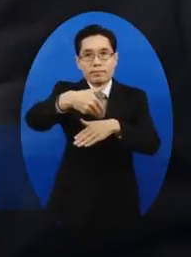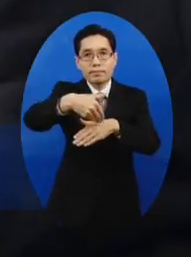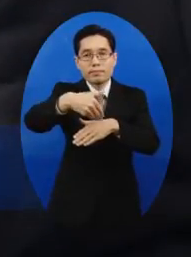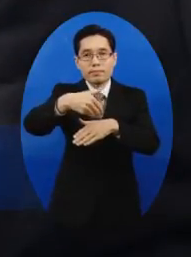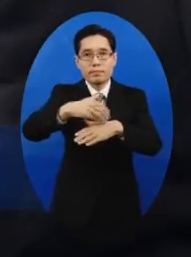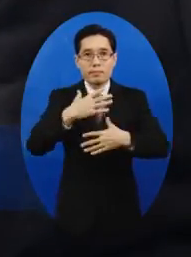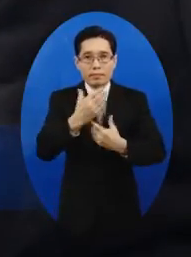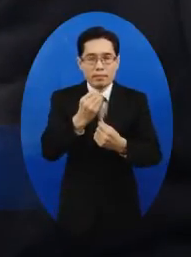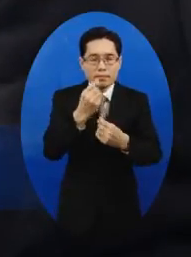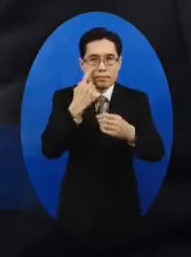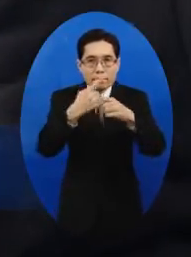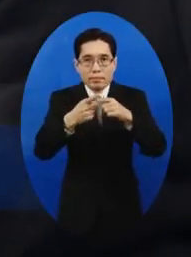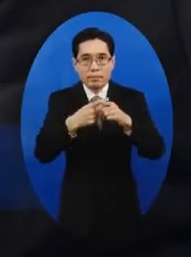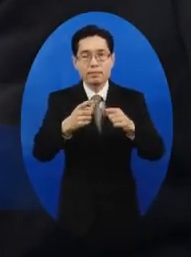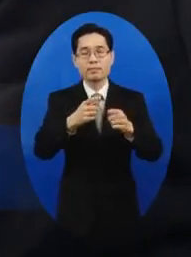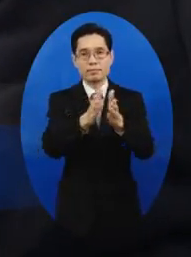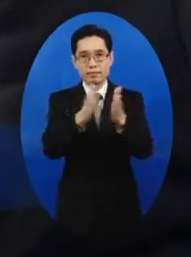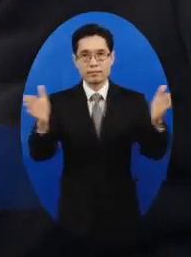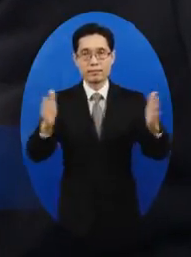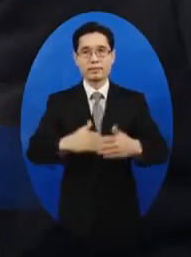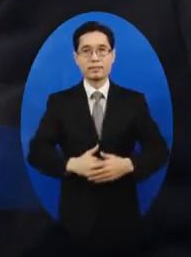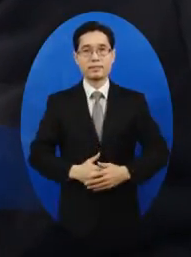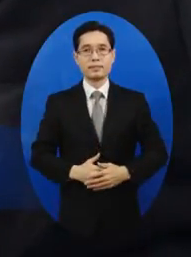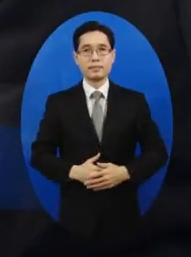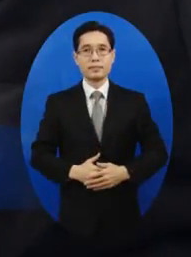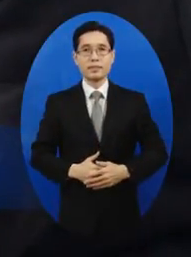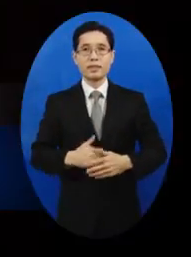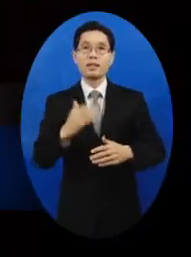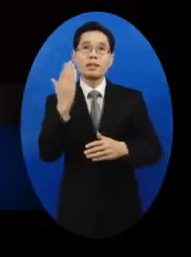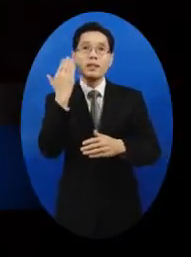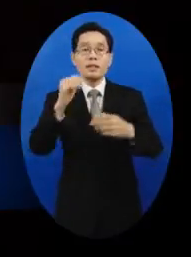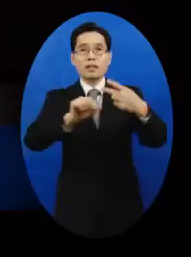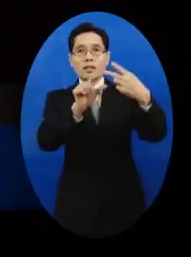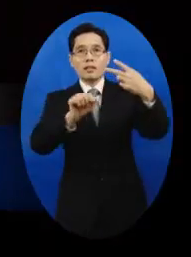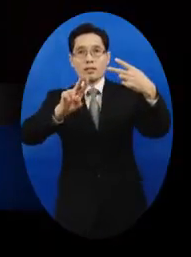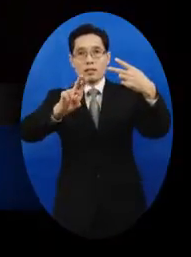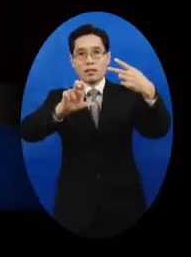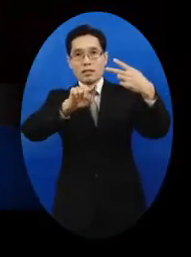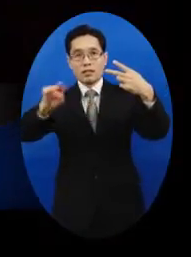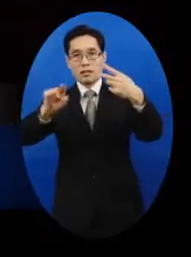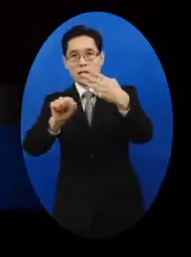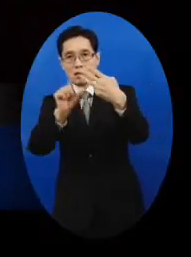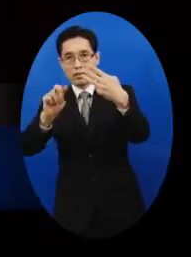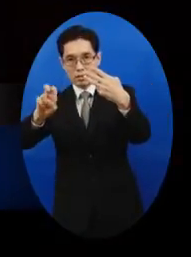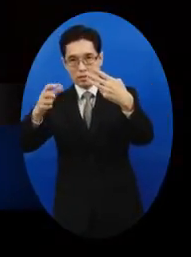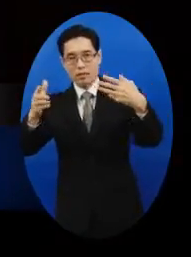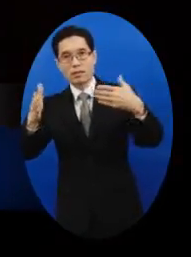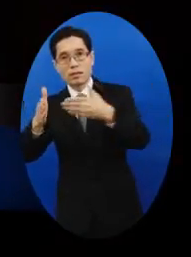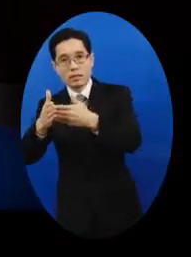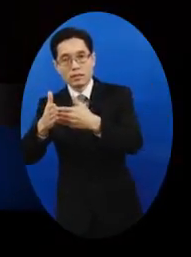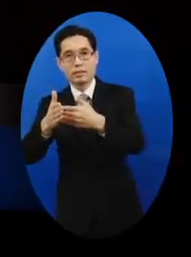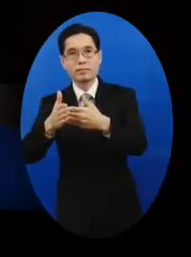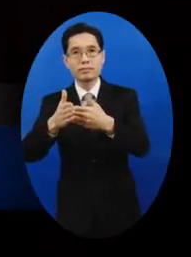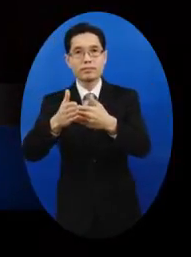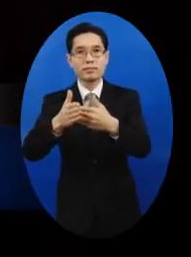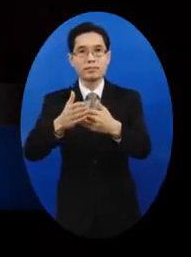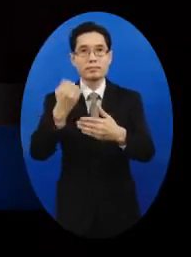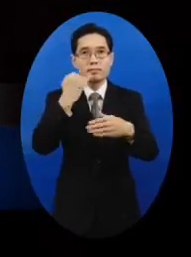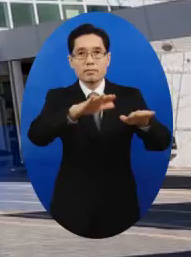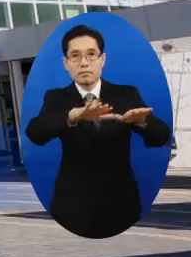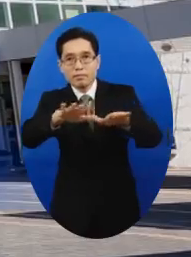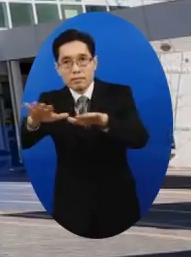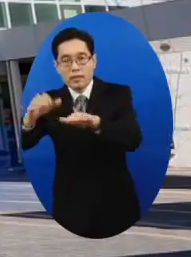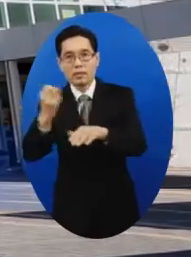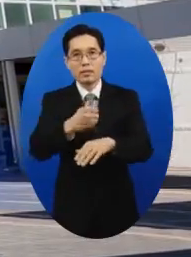안전 영양 평가가 실시됐습니다 지난 2월 25일부터 3월 26일까지 해양 수련원